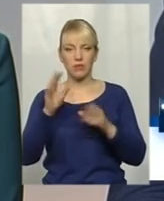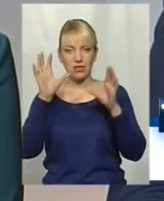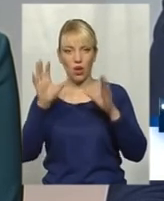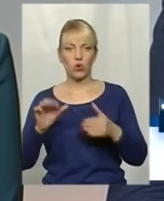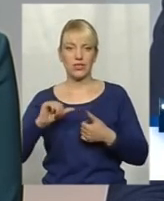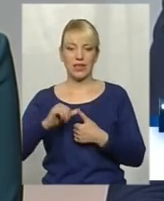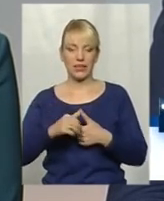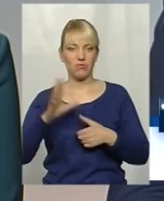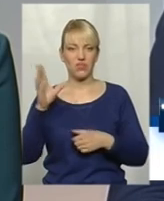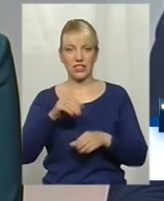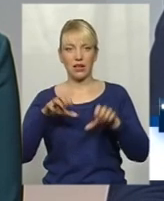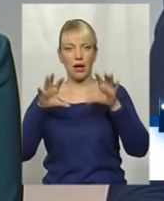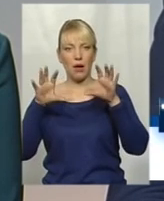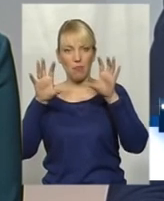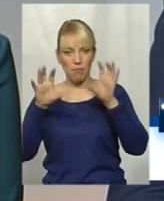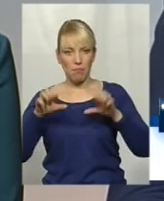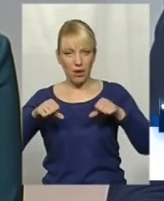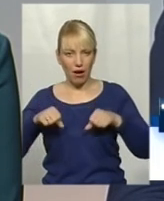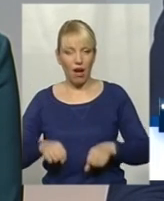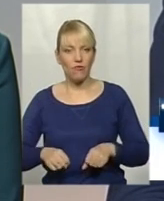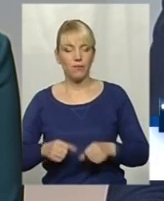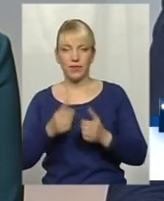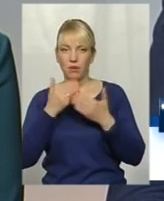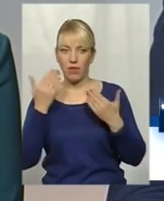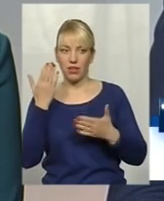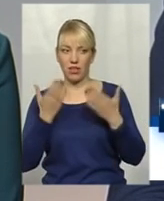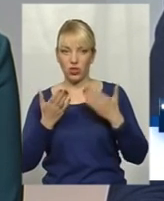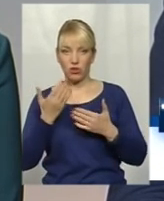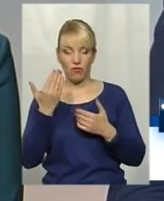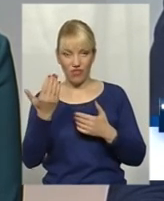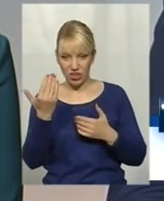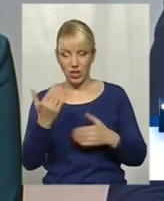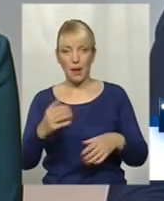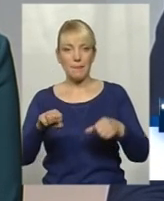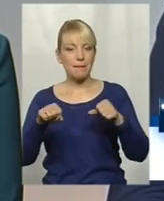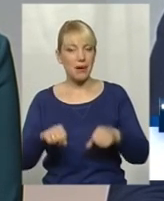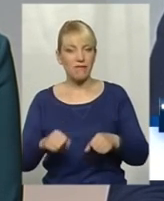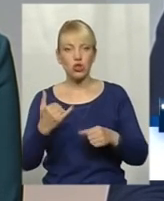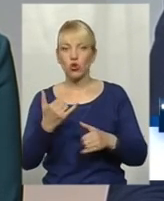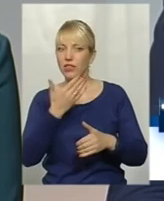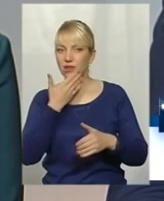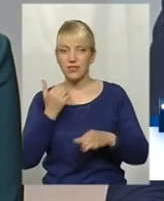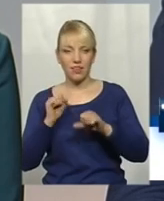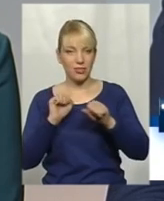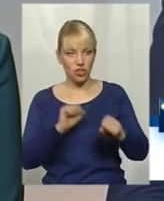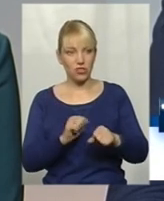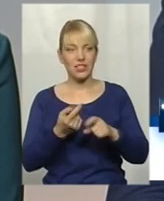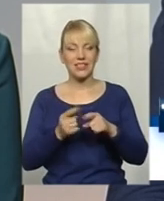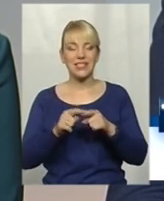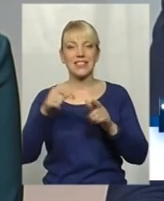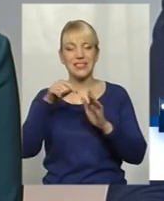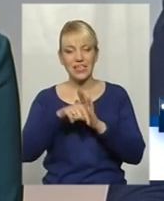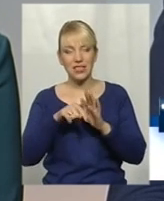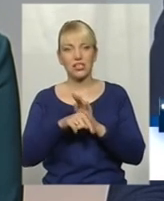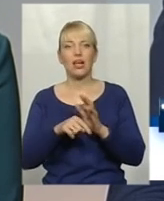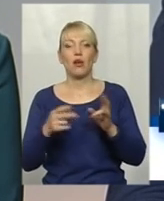їх захистити, немає. І тому, якщо десь ваші права сьогодні ще не захищені, навіть що це потребує дійсно непростого шляху через